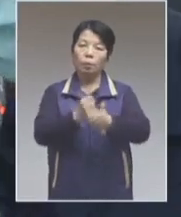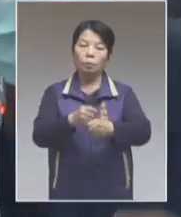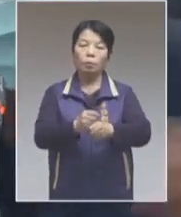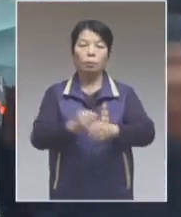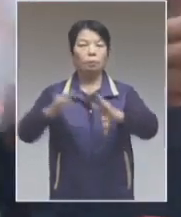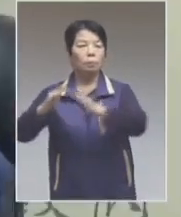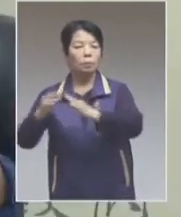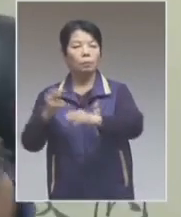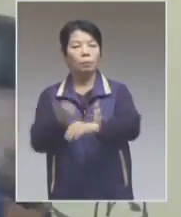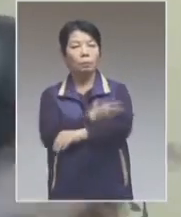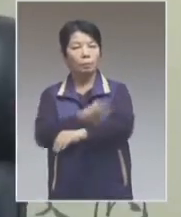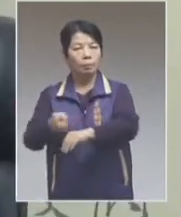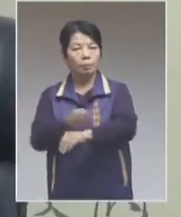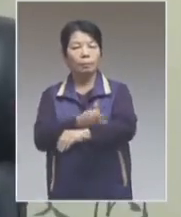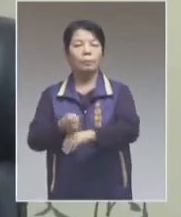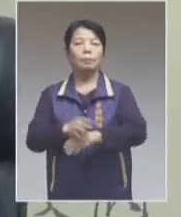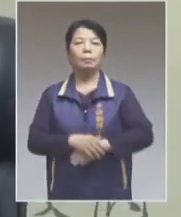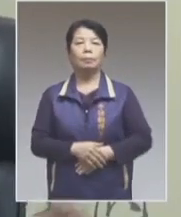主。